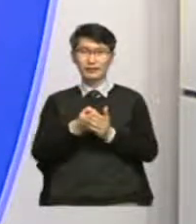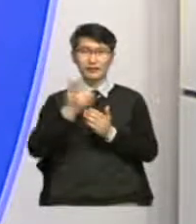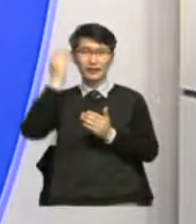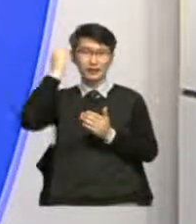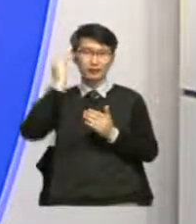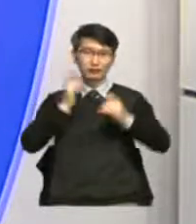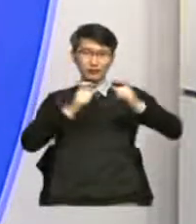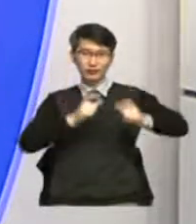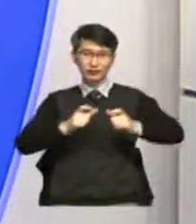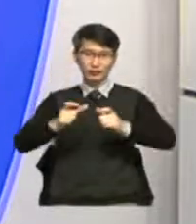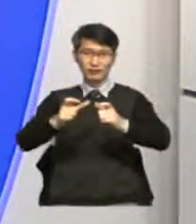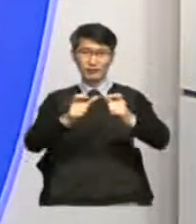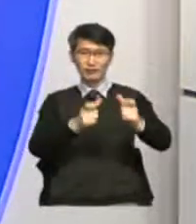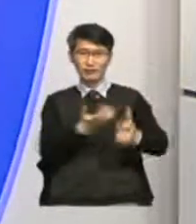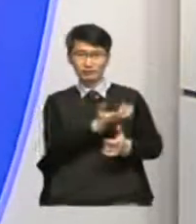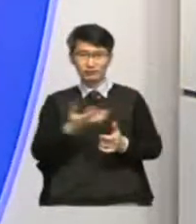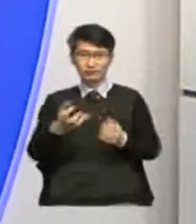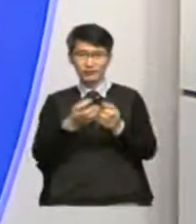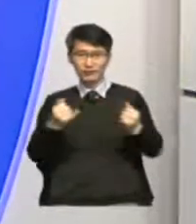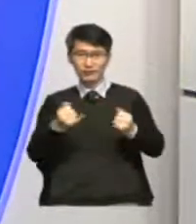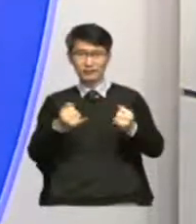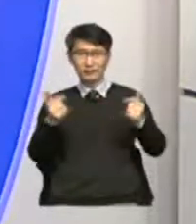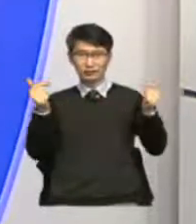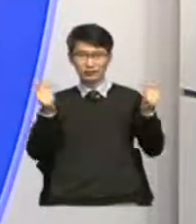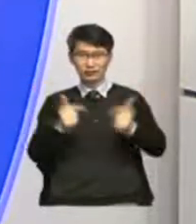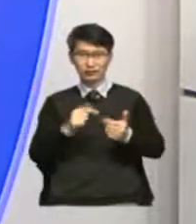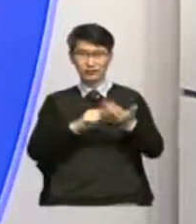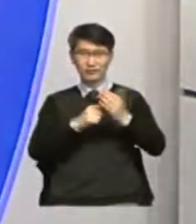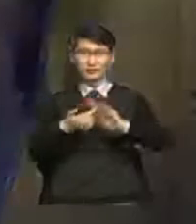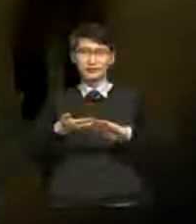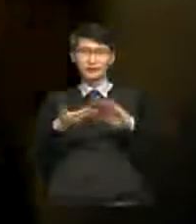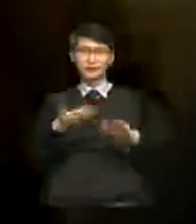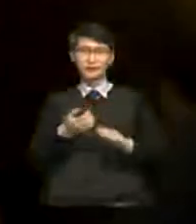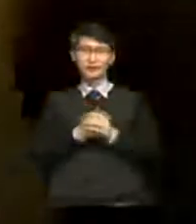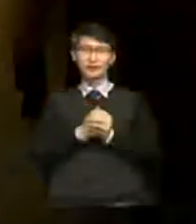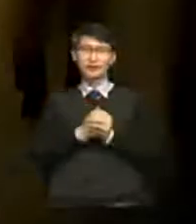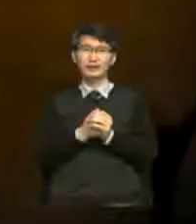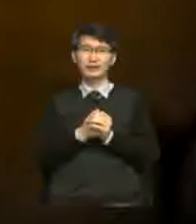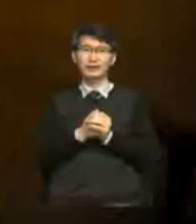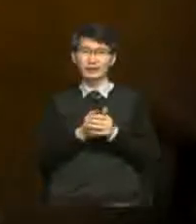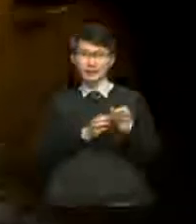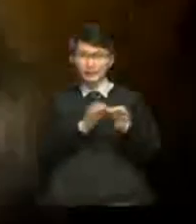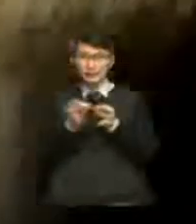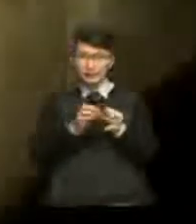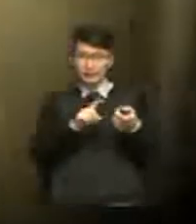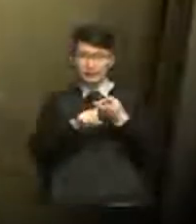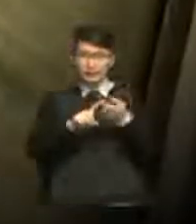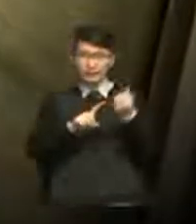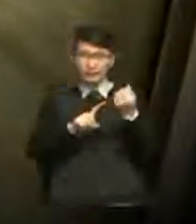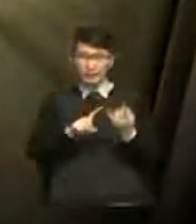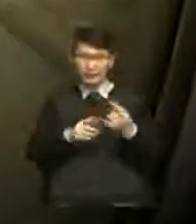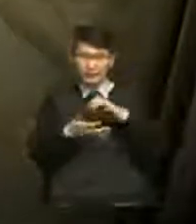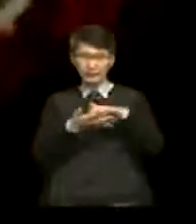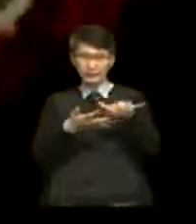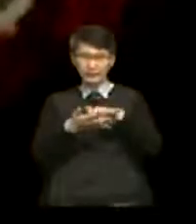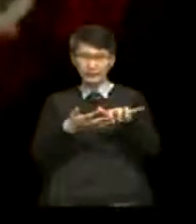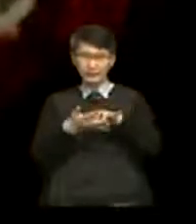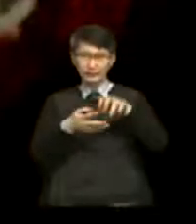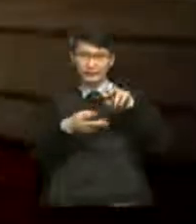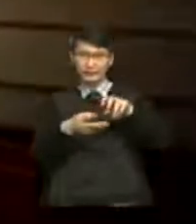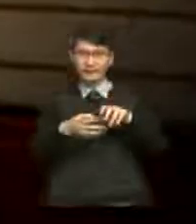도심 지역의 유동 인구가 크게 줄고 있는 것으로 나타났습니다. 소상공인 연합회 빅데이터 센터는